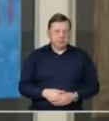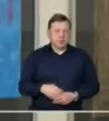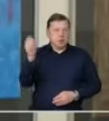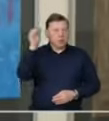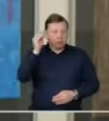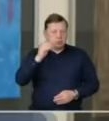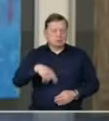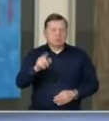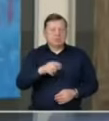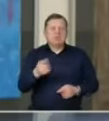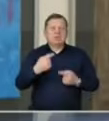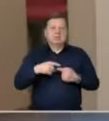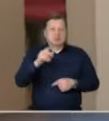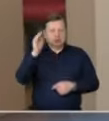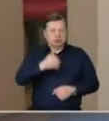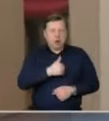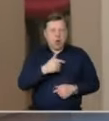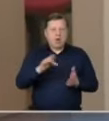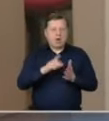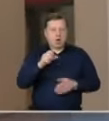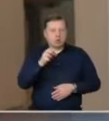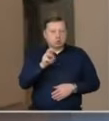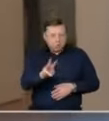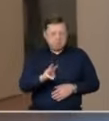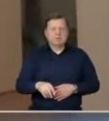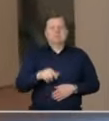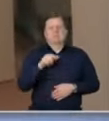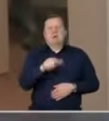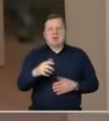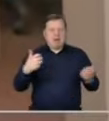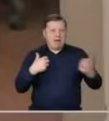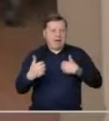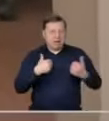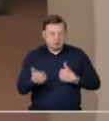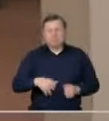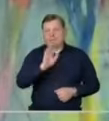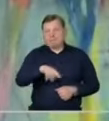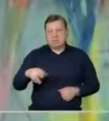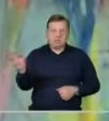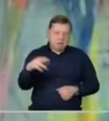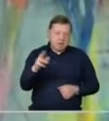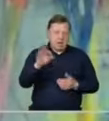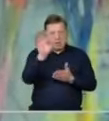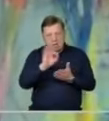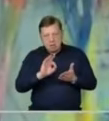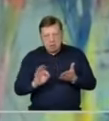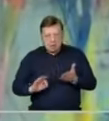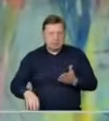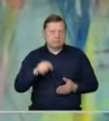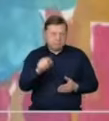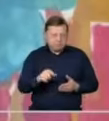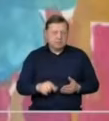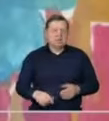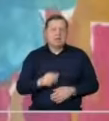Uczniowie zespołu kształcenia specjalnego nr 1 w Gorzowie Wielkopolskim w rolach wielkich artystów. Dzieci chwyciły za pędzle, kredki, bibułę i na swój sposób zinterpretowały